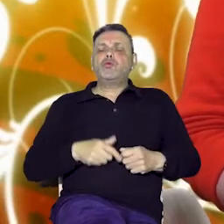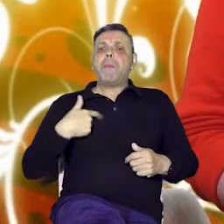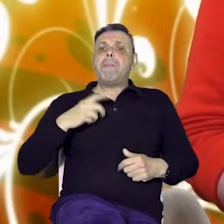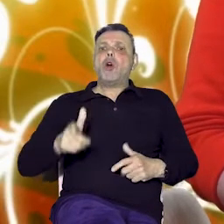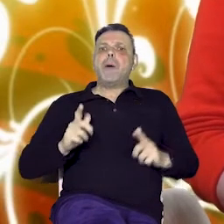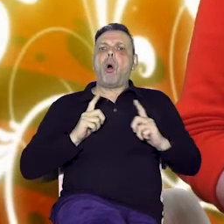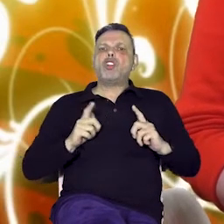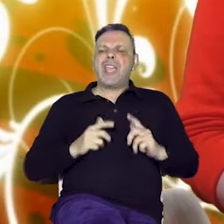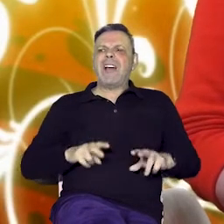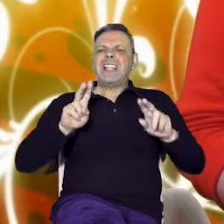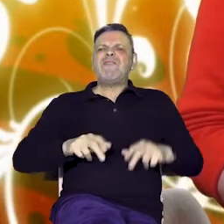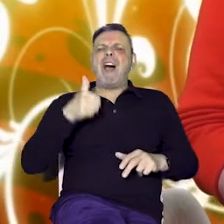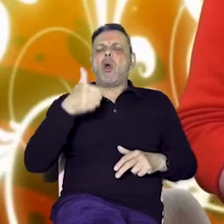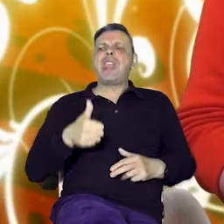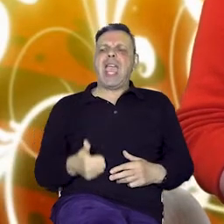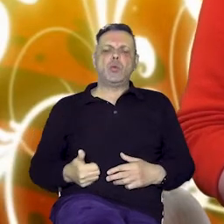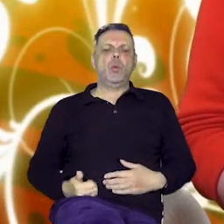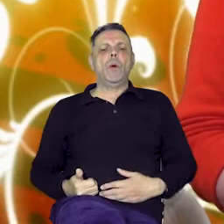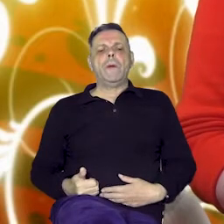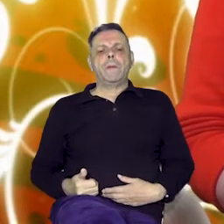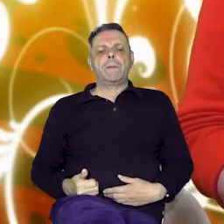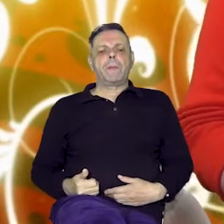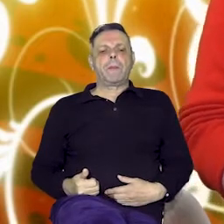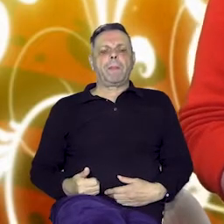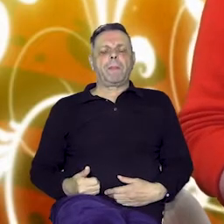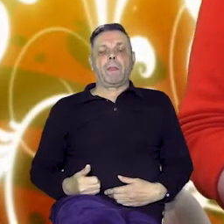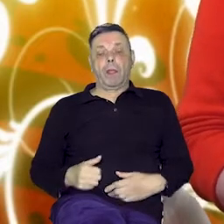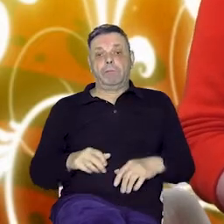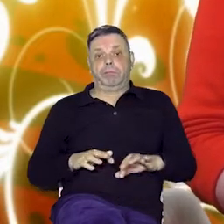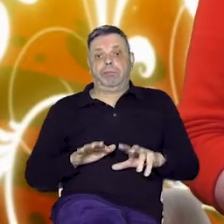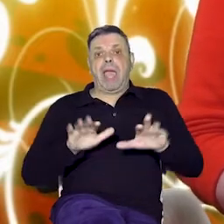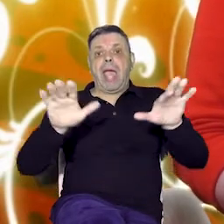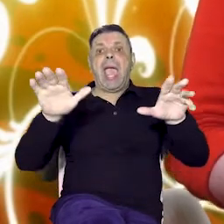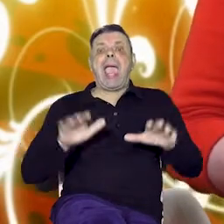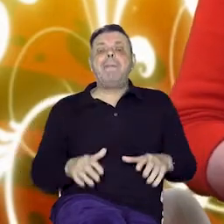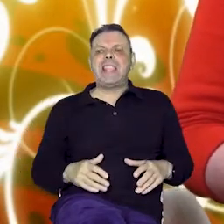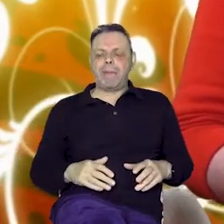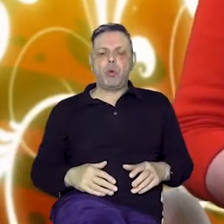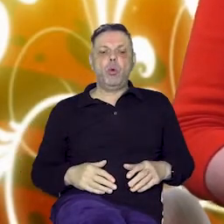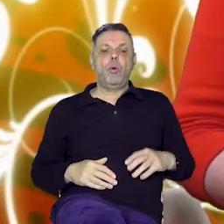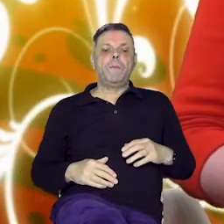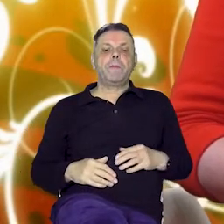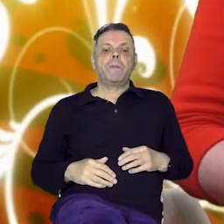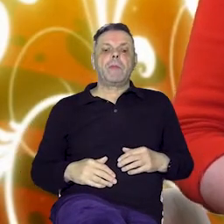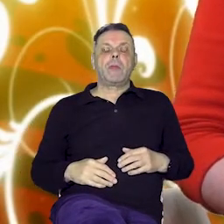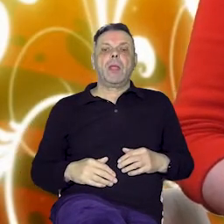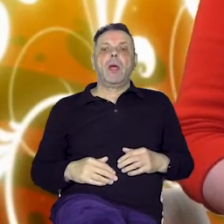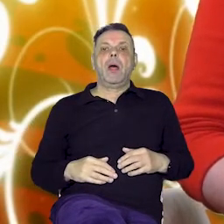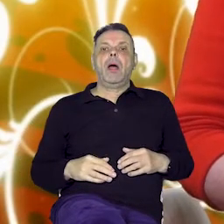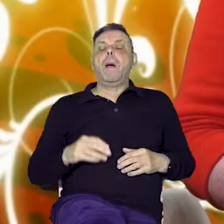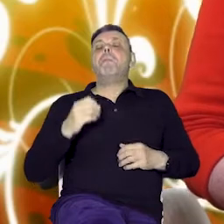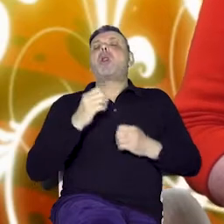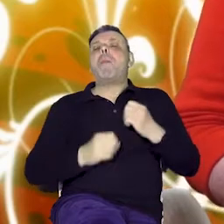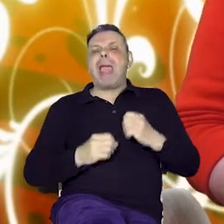očekivati zaista jednu, pa ja ću sad reći ovdje u Hrvatskoj epidemiju, ali u svijetu, razvijenom svijetu i dalje pandemiju ovih